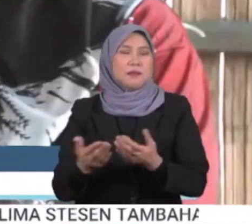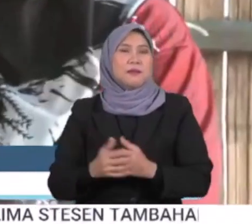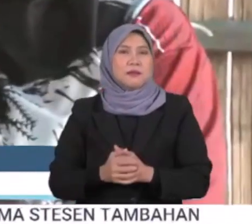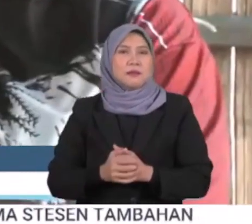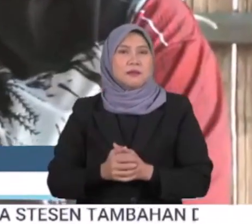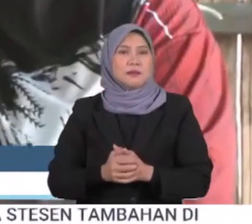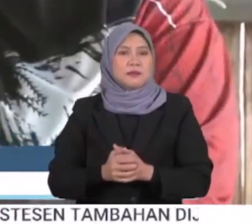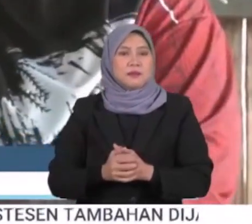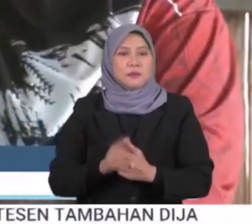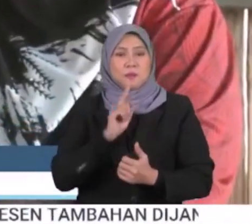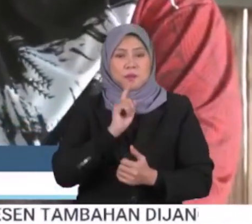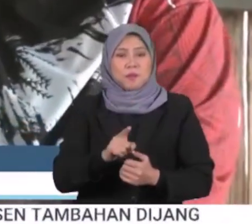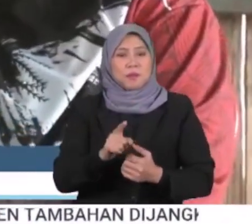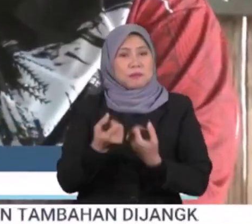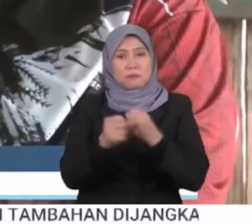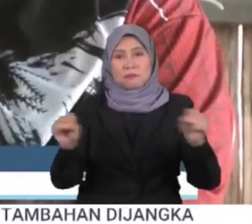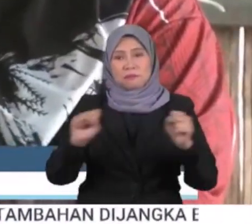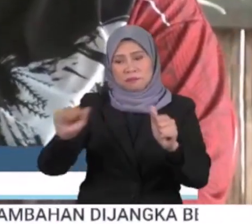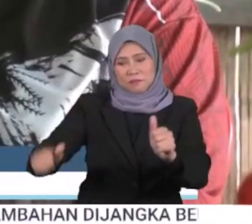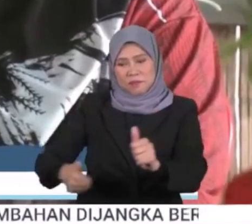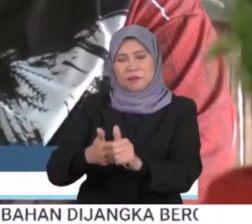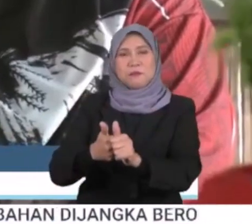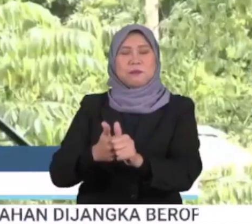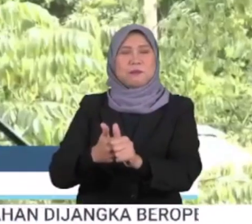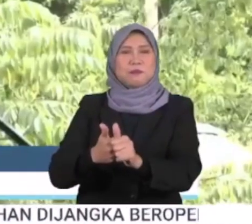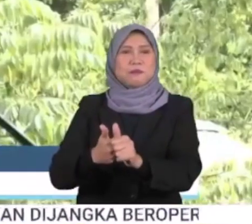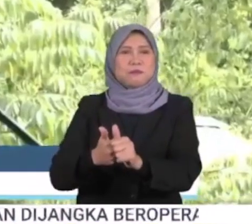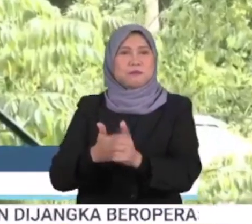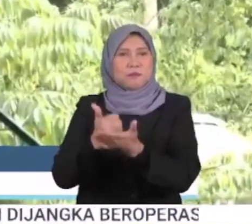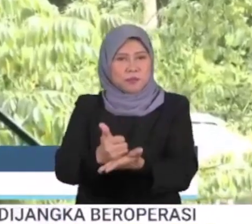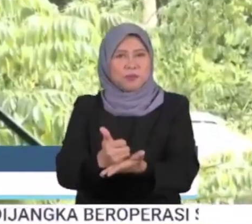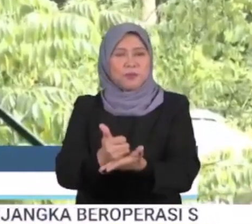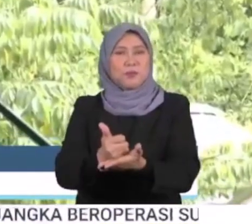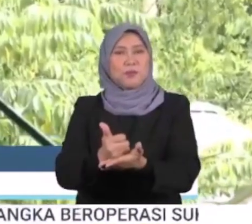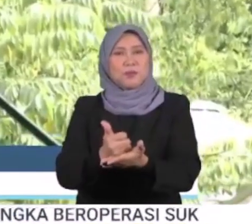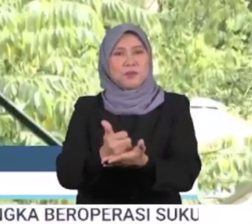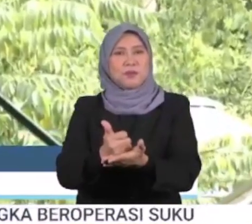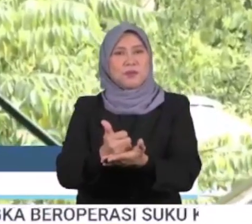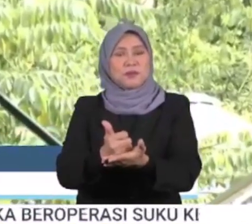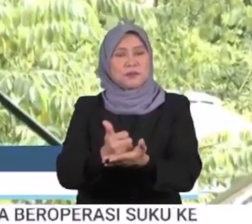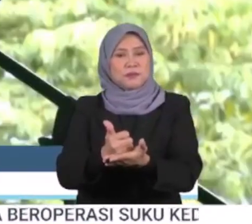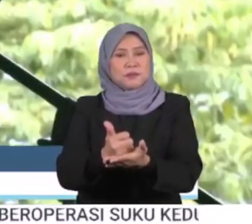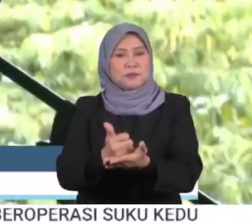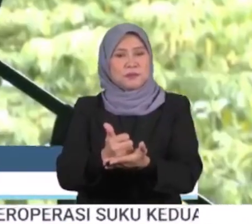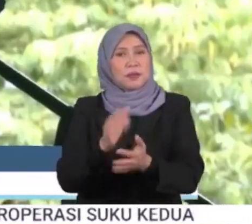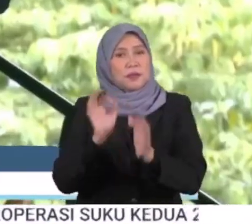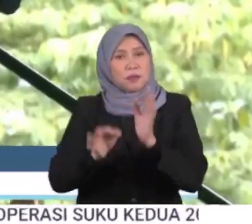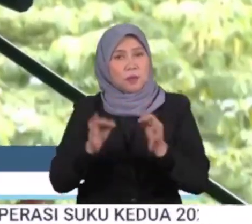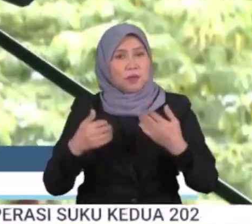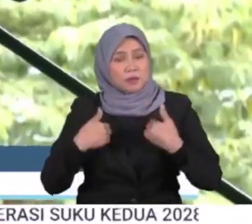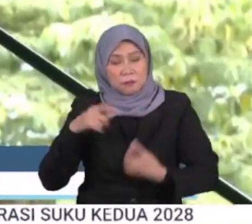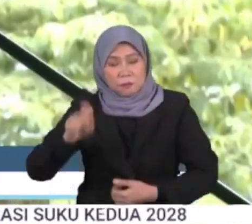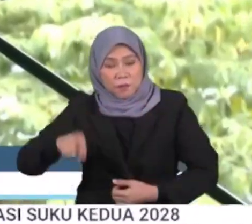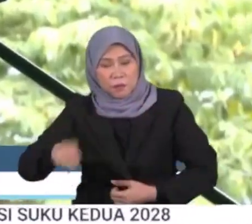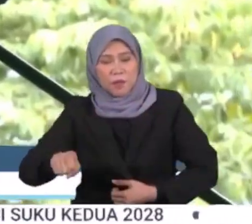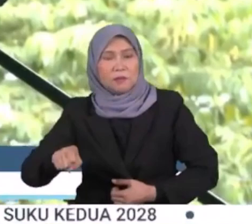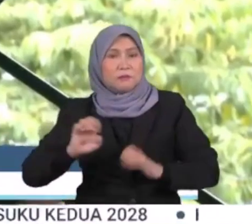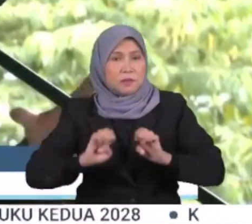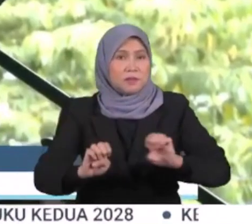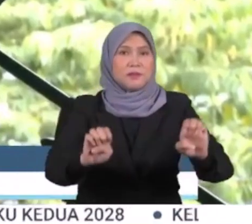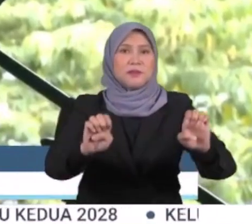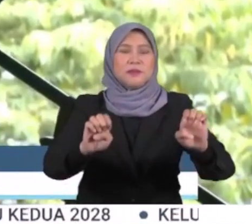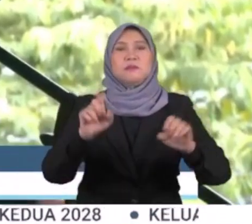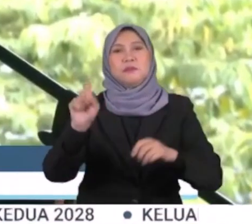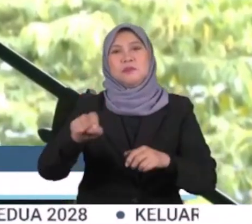dulu. Jadi at least yang ini dia standby. Kemungkinan macam saya cakap terdahulu lah, kalau ada keperluan yang mendesak lagi, kita